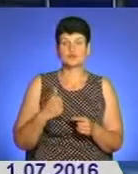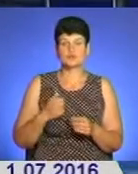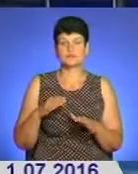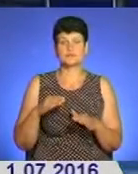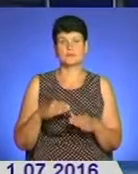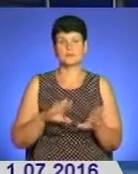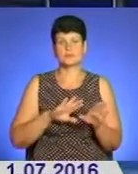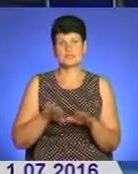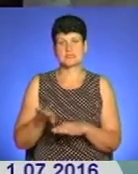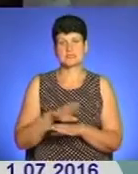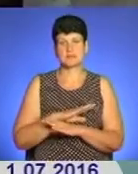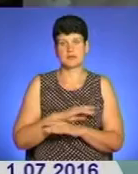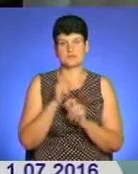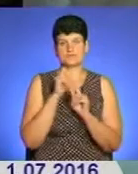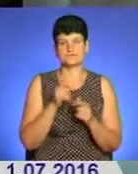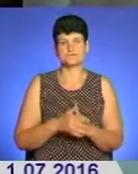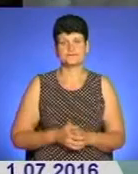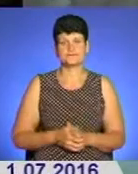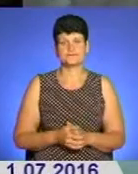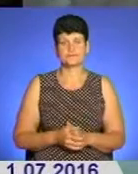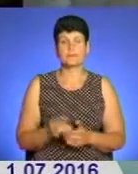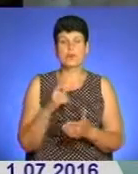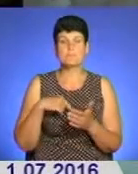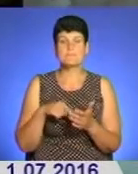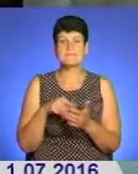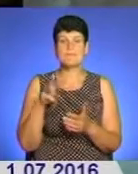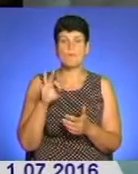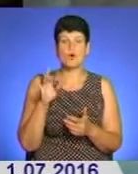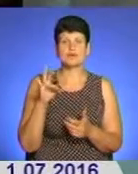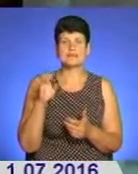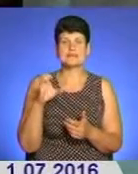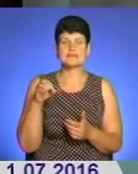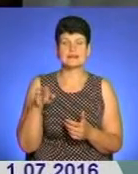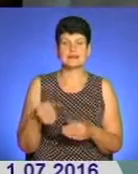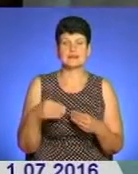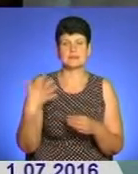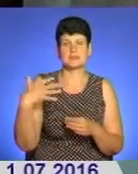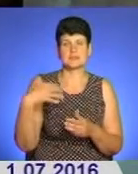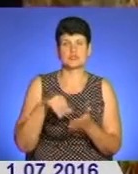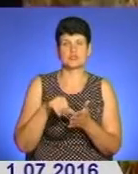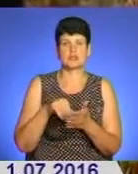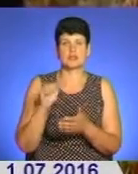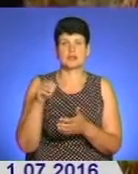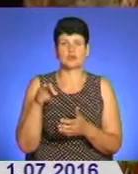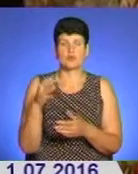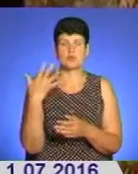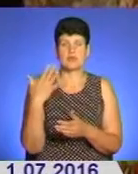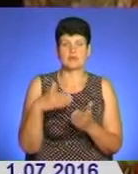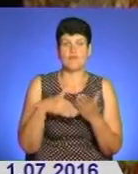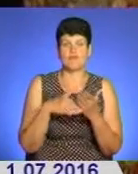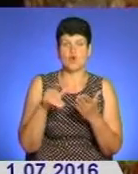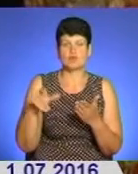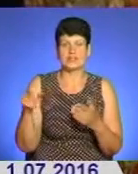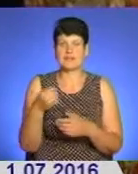посмертно. Подробиці у сюжеті. У місті Монастириська нагородили близько 50 учасників АТО, 5 волонтерів та